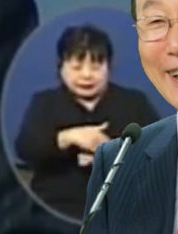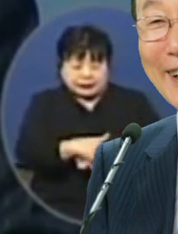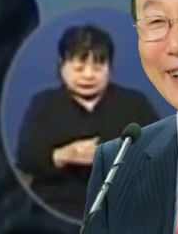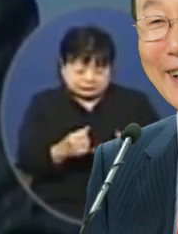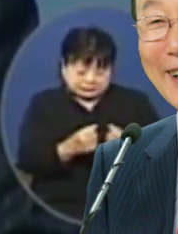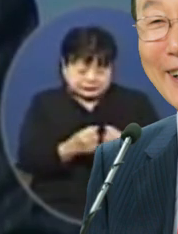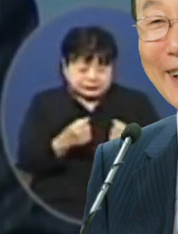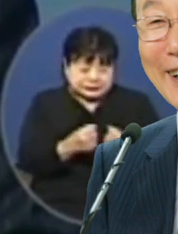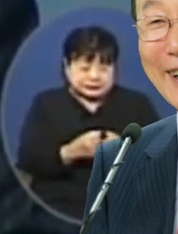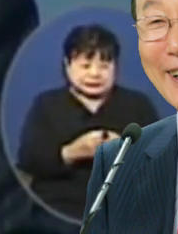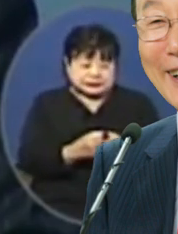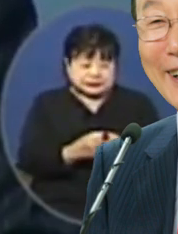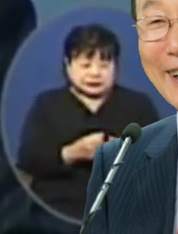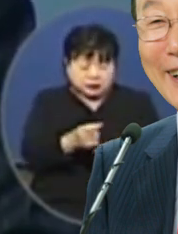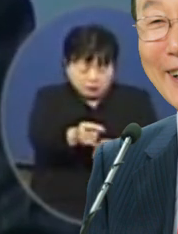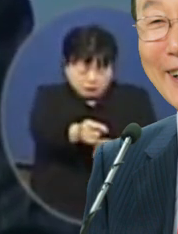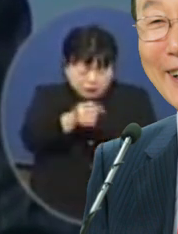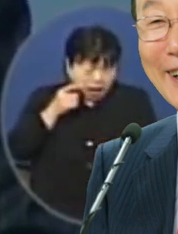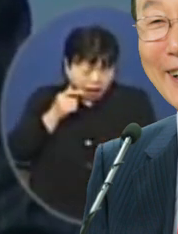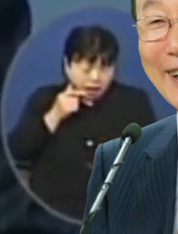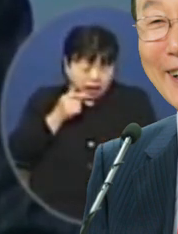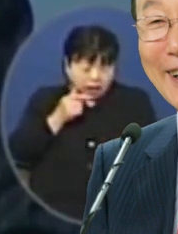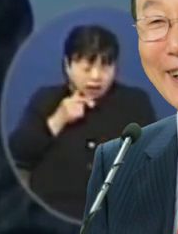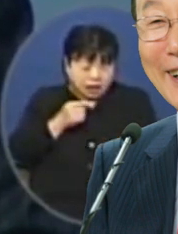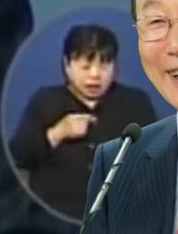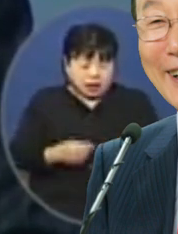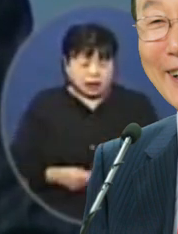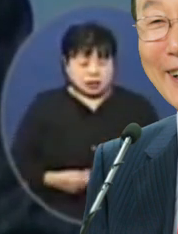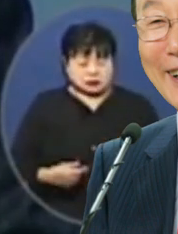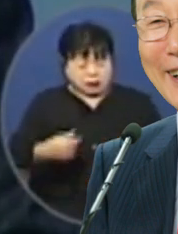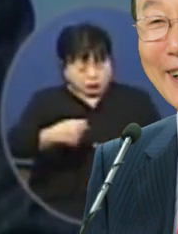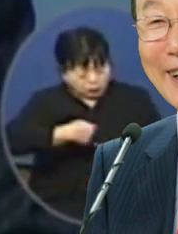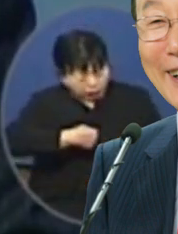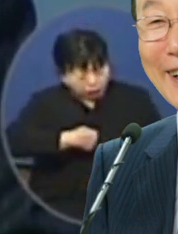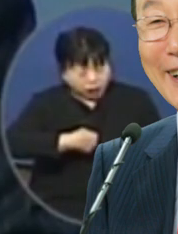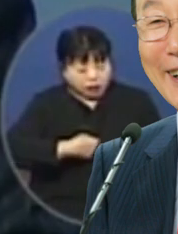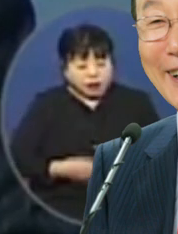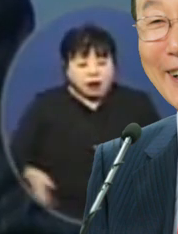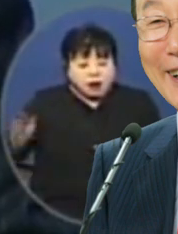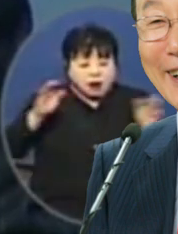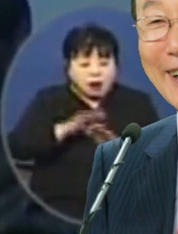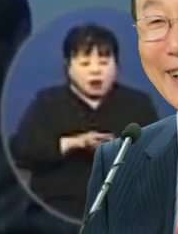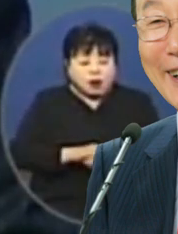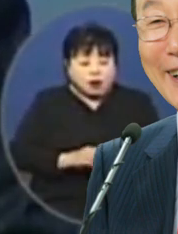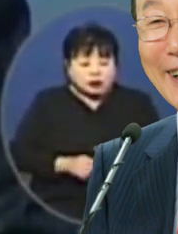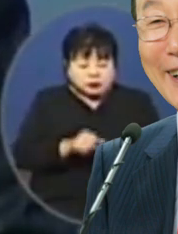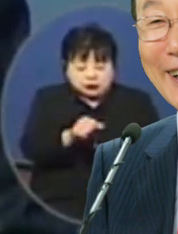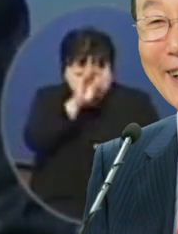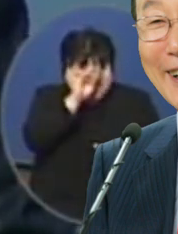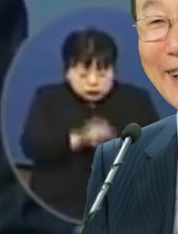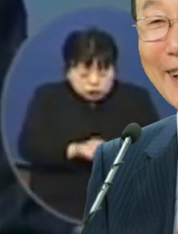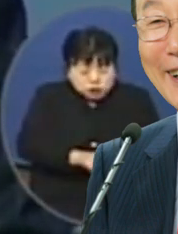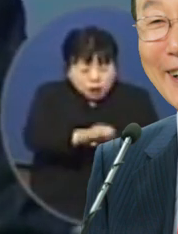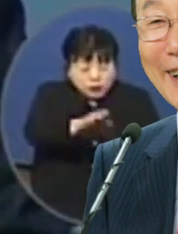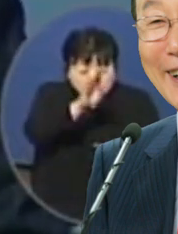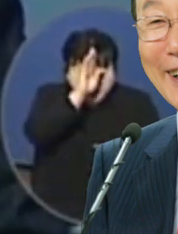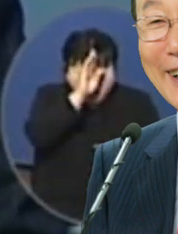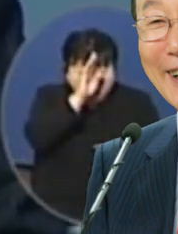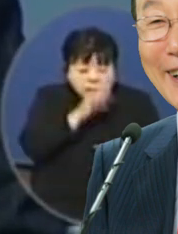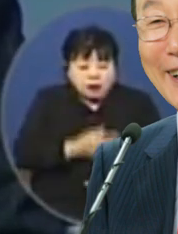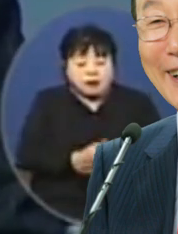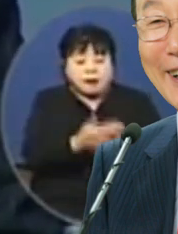싸워서 적이 화살을 쏘아서 가슴에 날아오는 화살, 어두울 때 퍼지는 전염병, 밝을 때